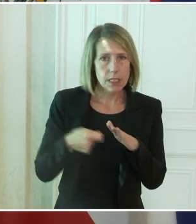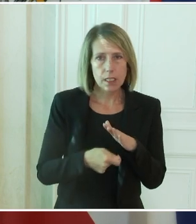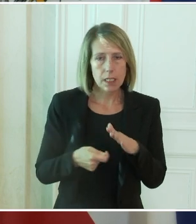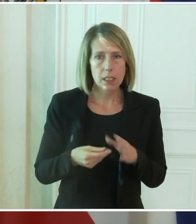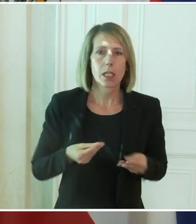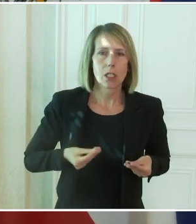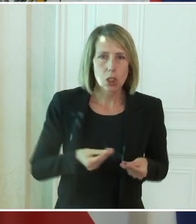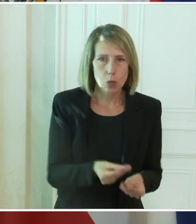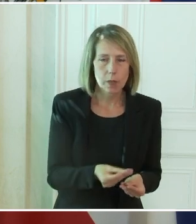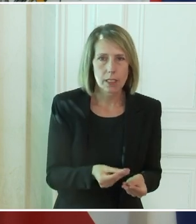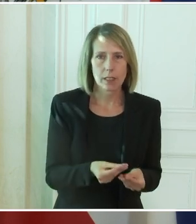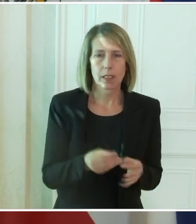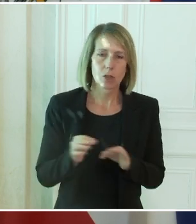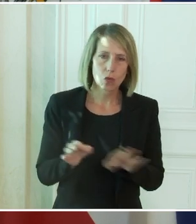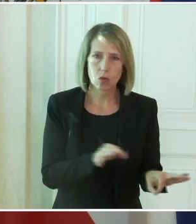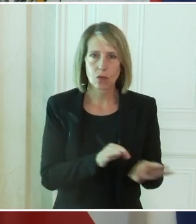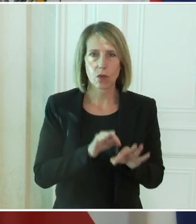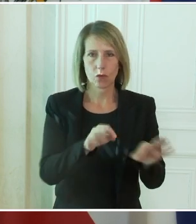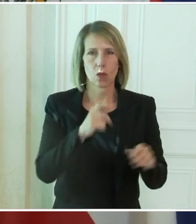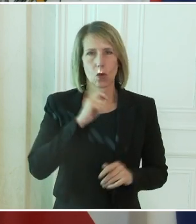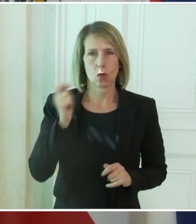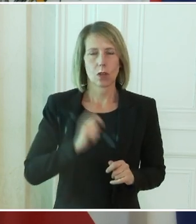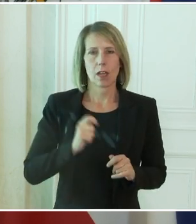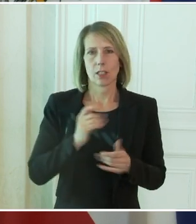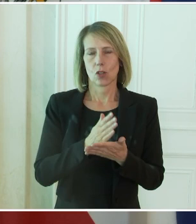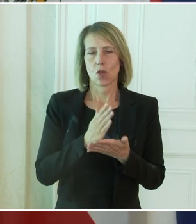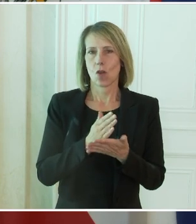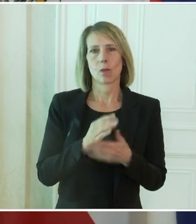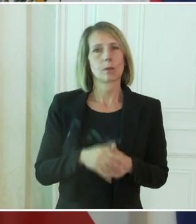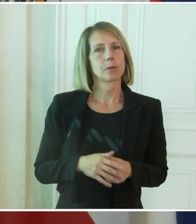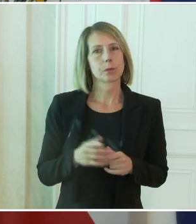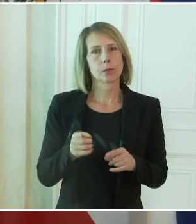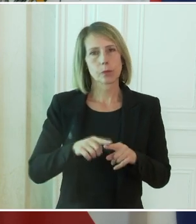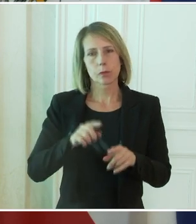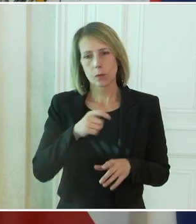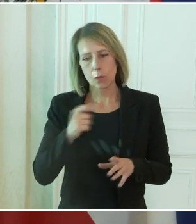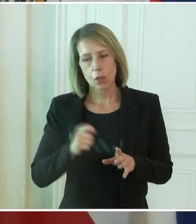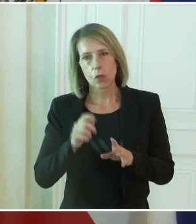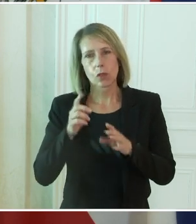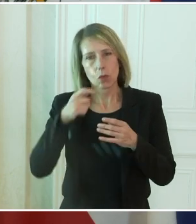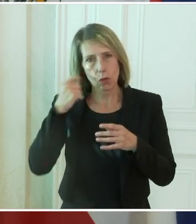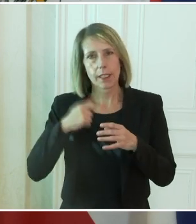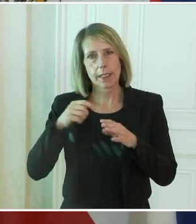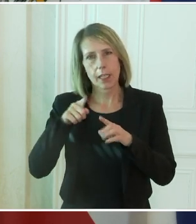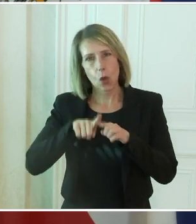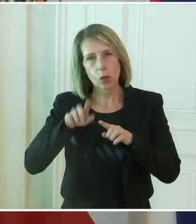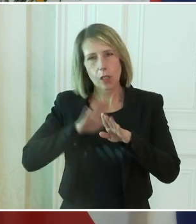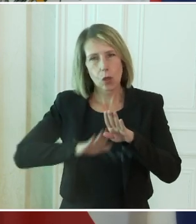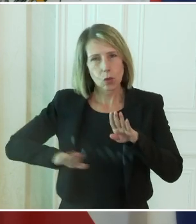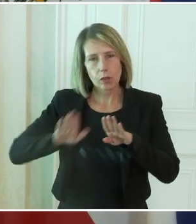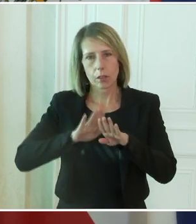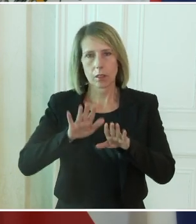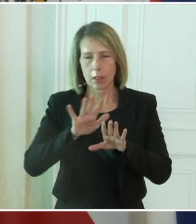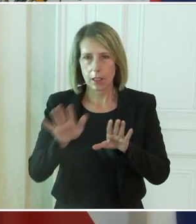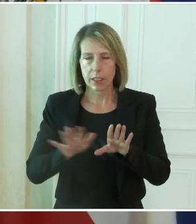zur Verfügung gestellt hat für die Ukraine und die umliegende Region, um hier das Leid zumindest ein bisschen